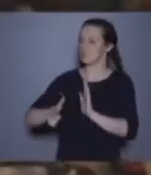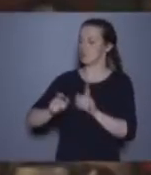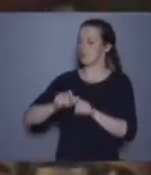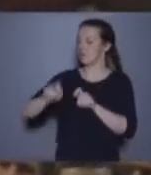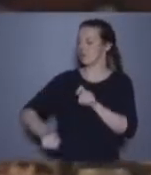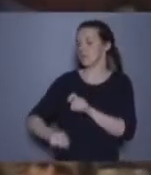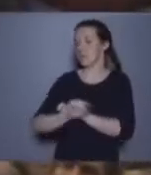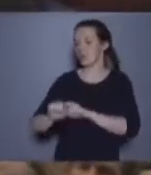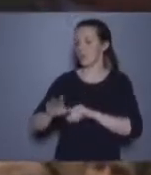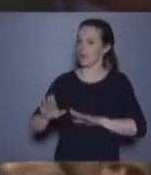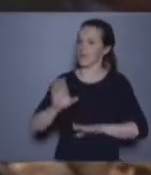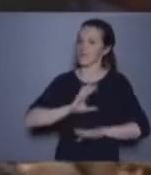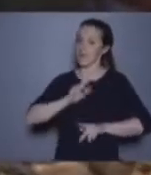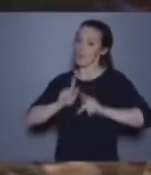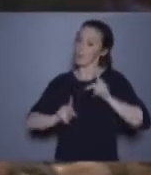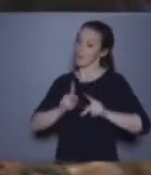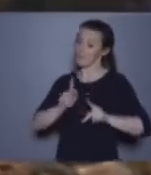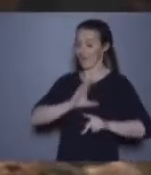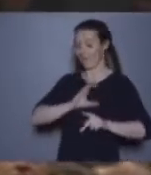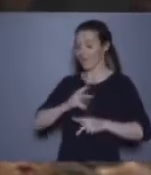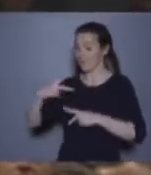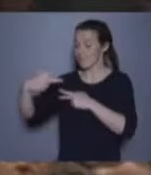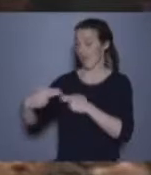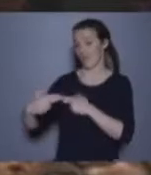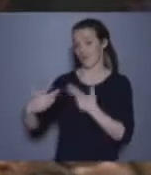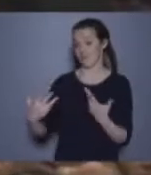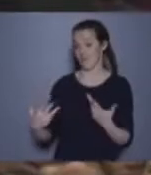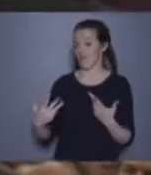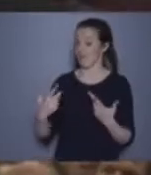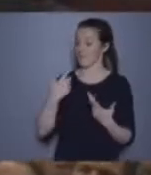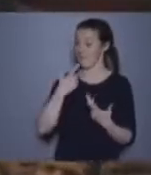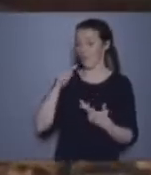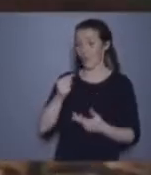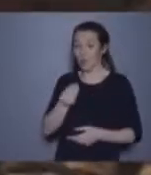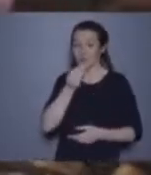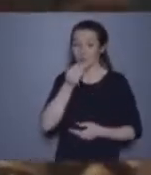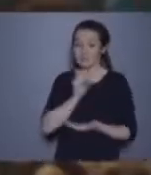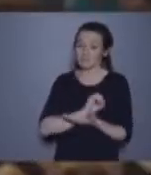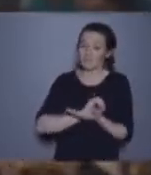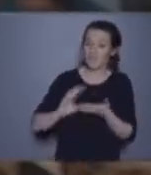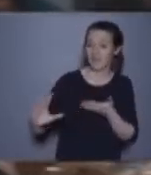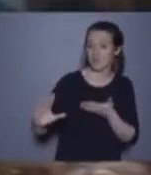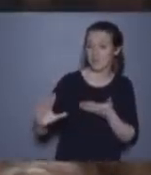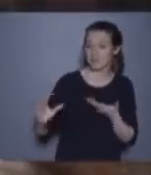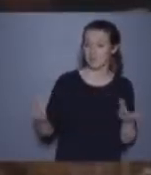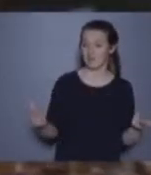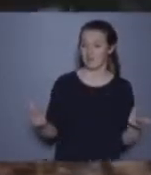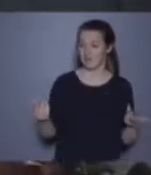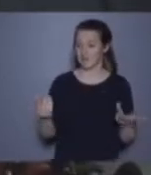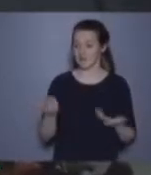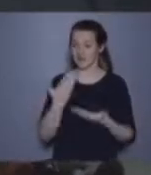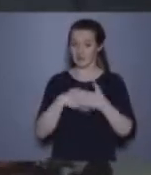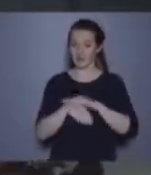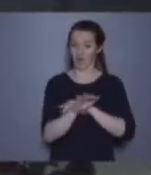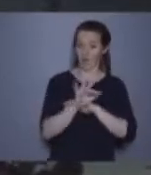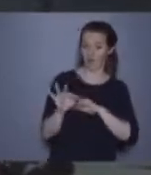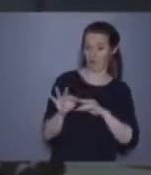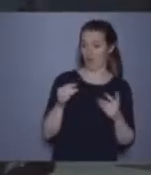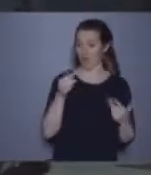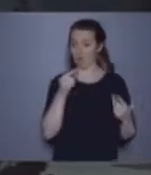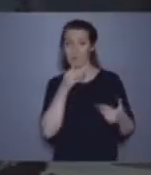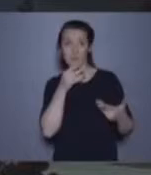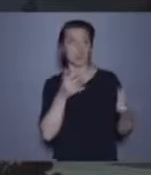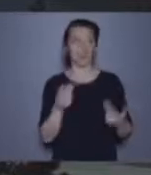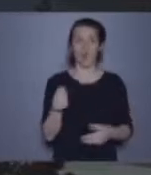définitive. Ces cantines scolaires devraient être des cantines gratuites, pour qu'il n'y ait pas un seul enfant en France qui reste à passer sa